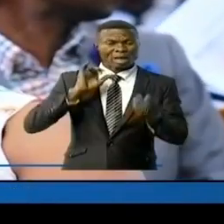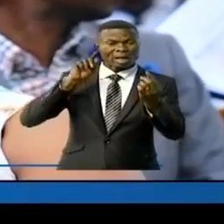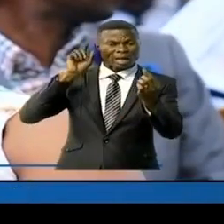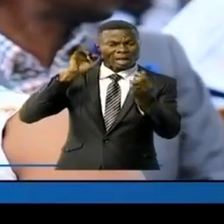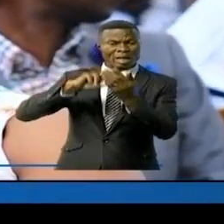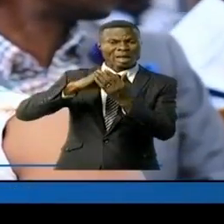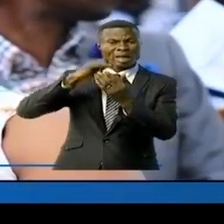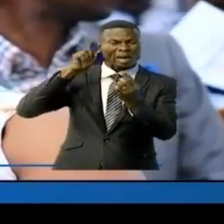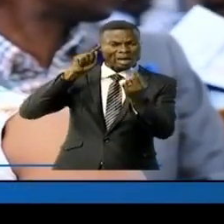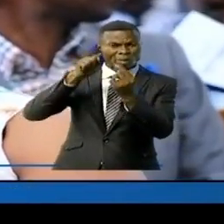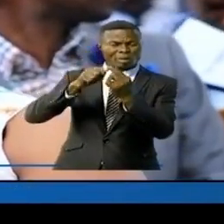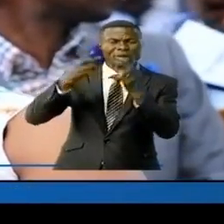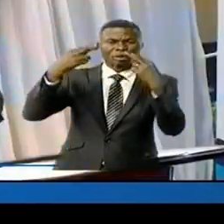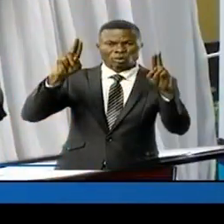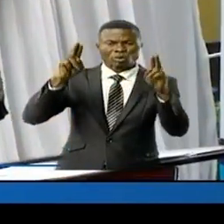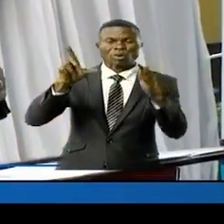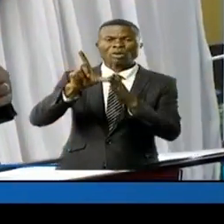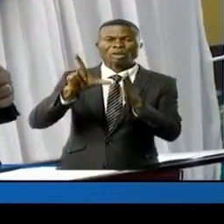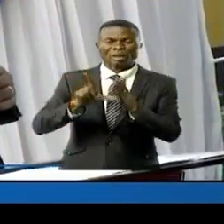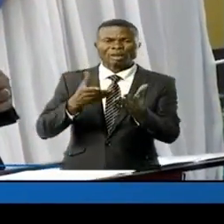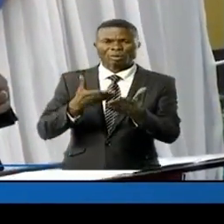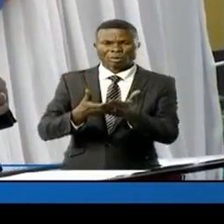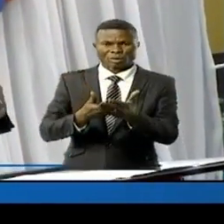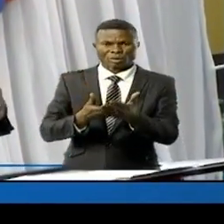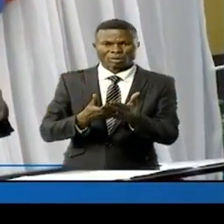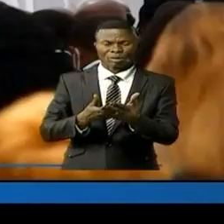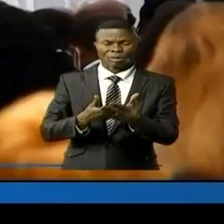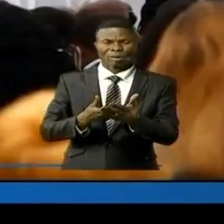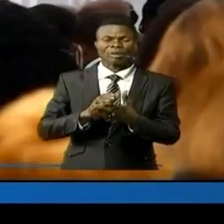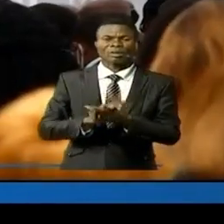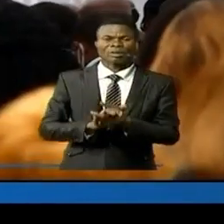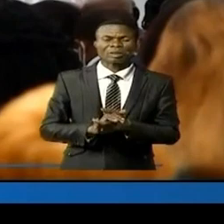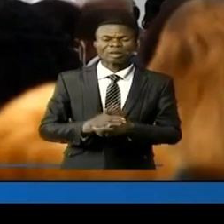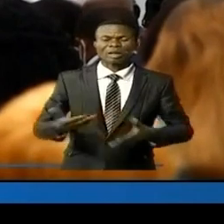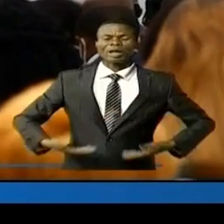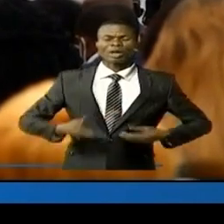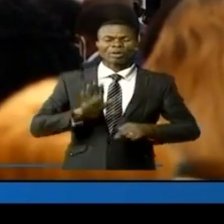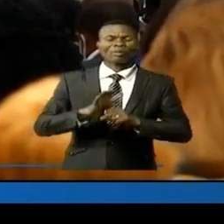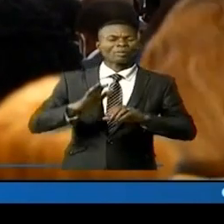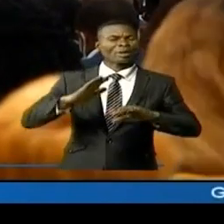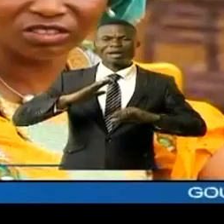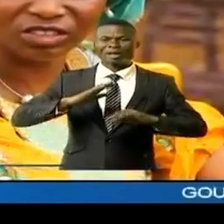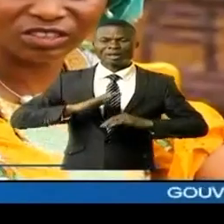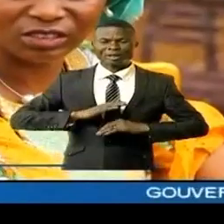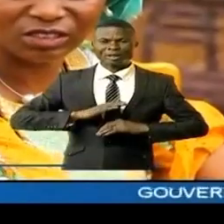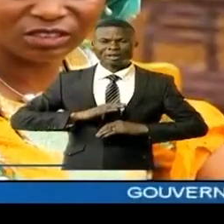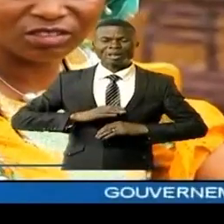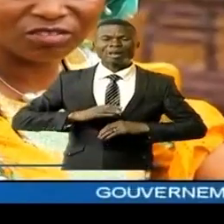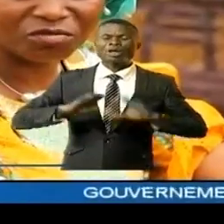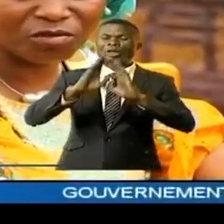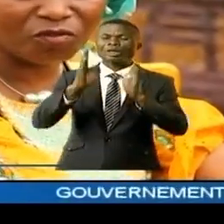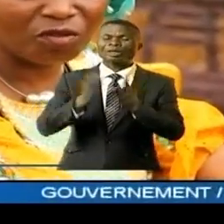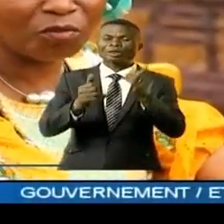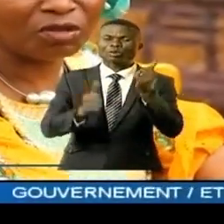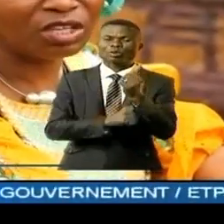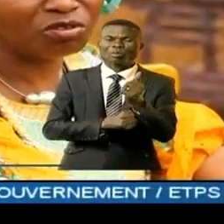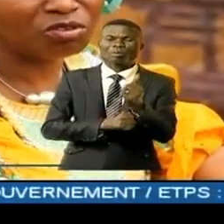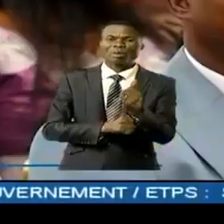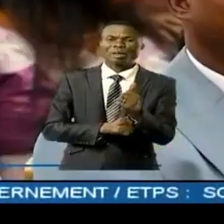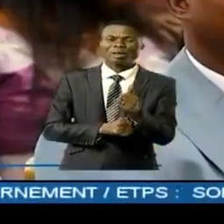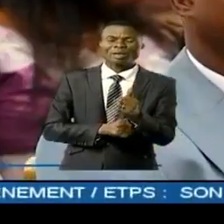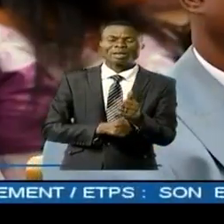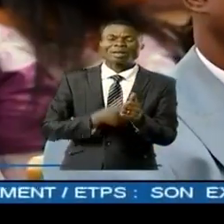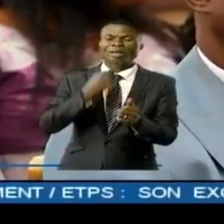de la loi précitée c'est ainsi préféré satisfaire les bénéficiaires n'ont pas manqué de remercier